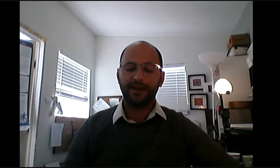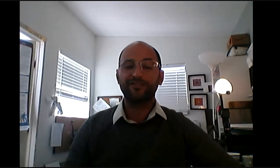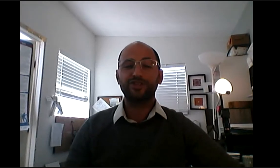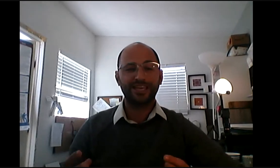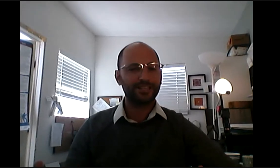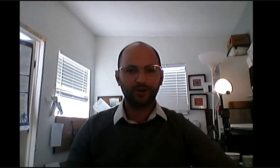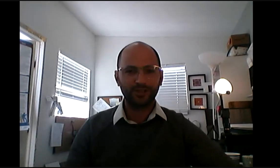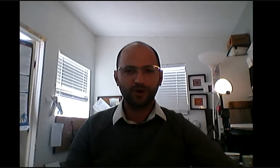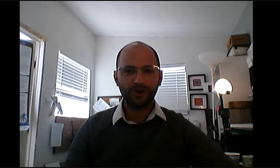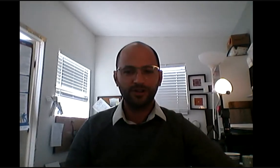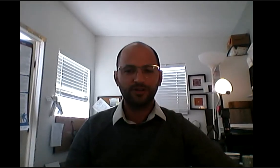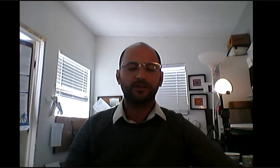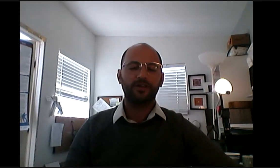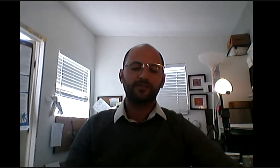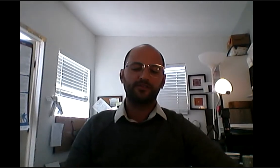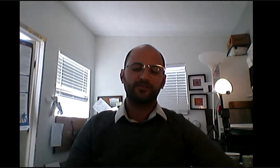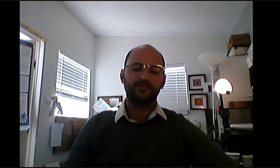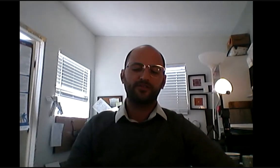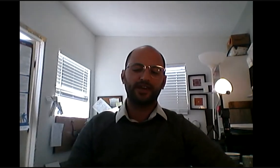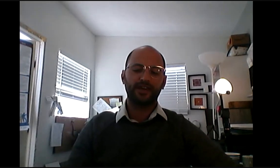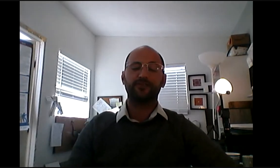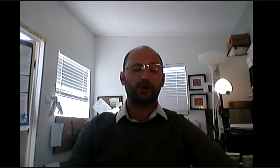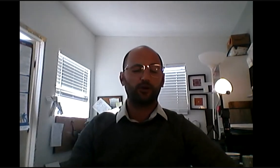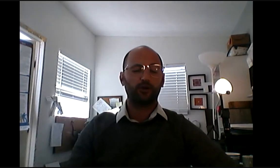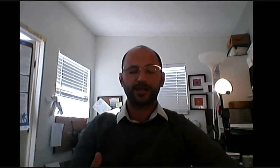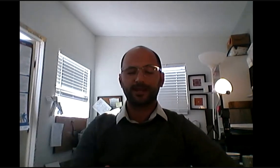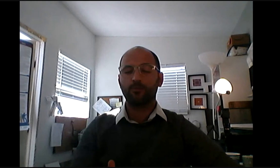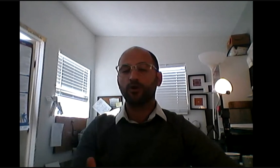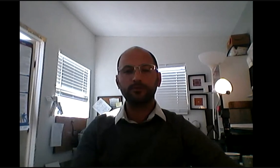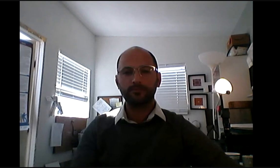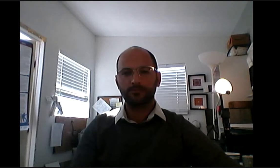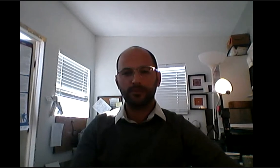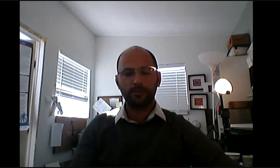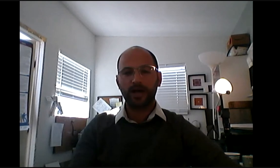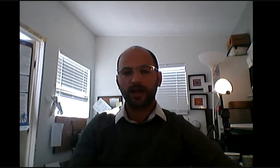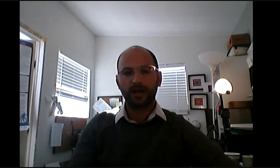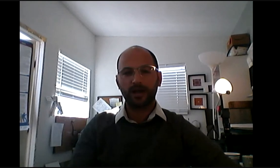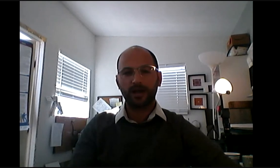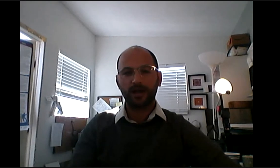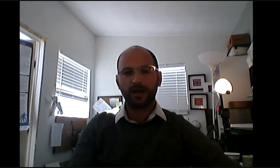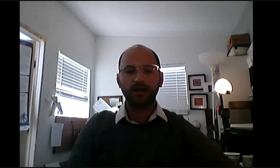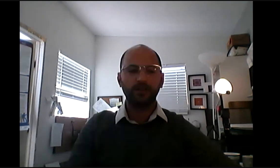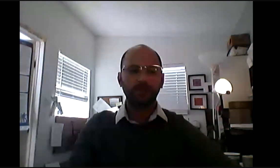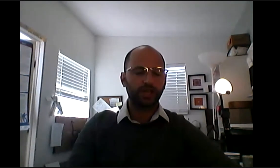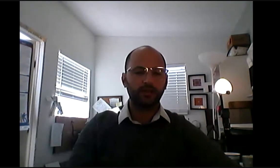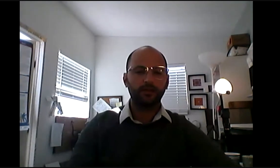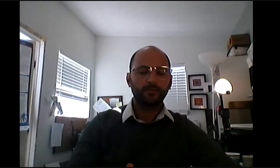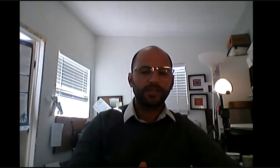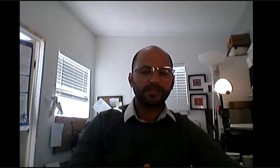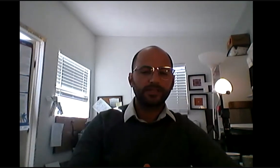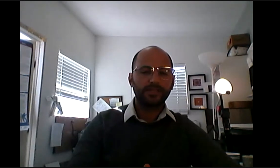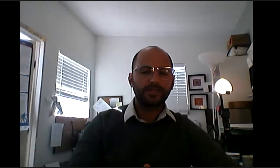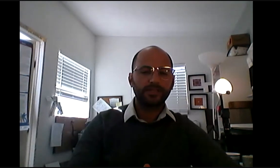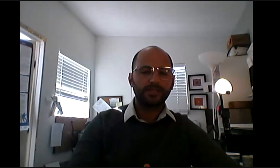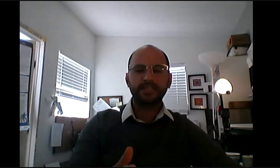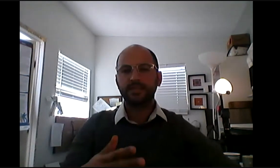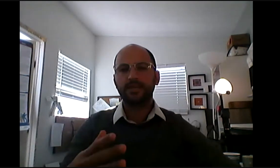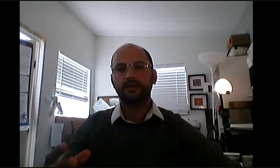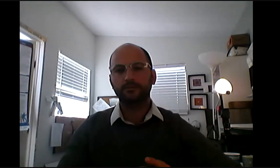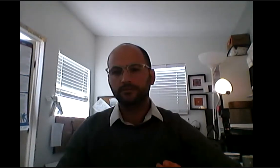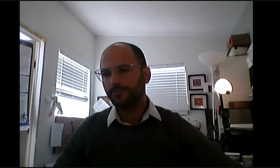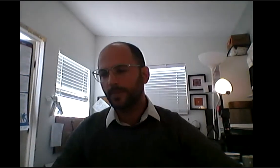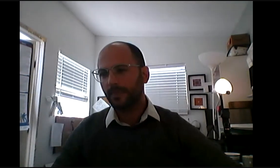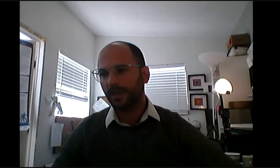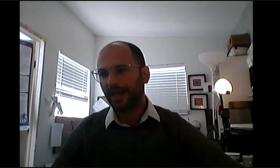הזה, להבין שזה עסק קודם כל, ואנחנו נדבר על זה המון במהלך העבודה, שזה לא סתם